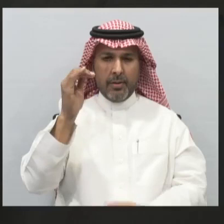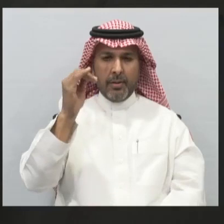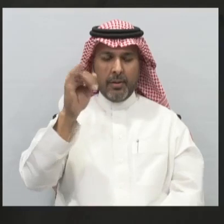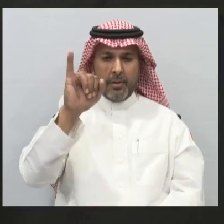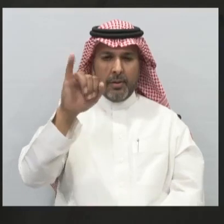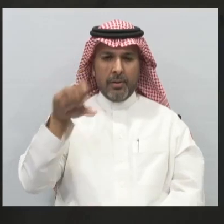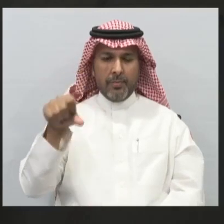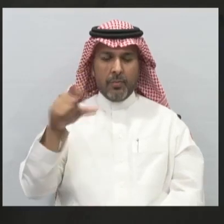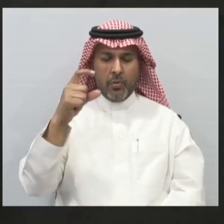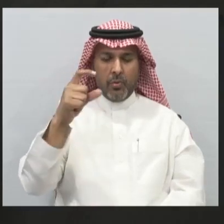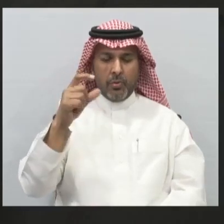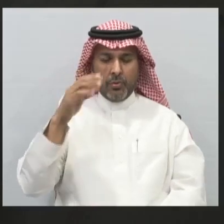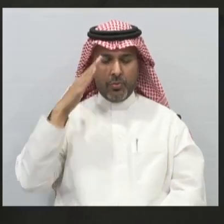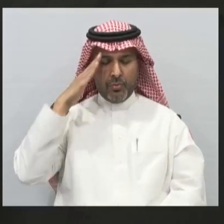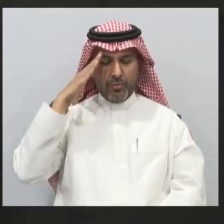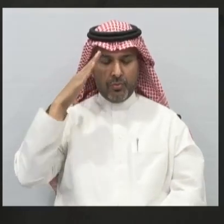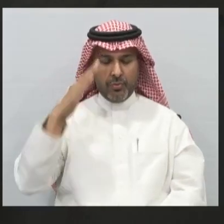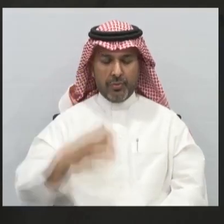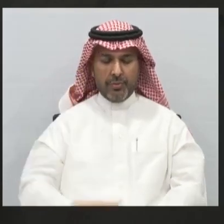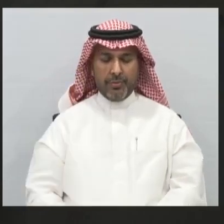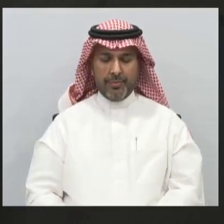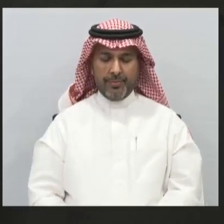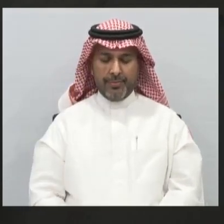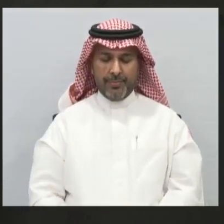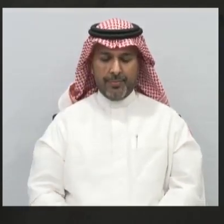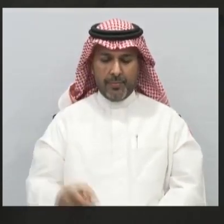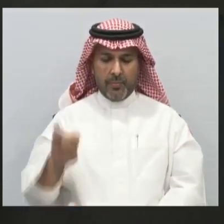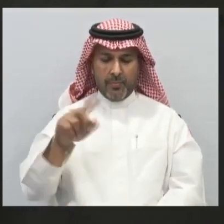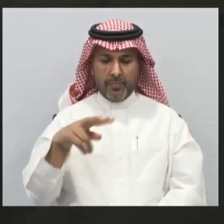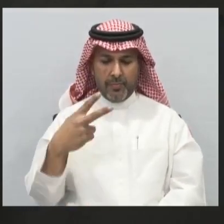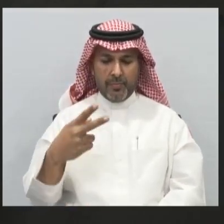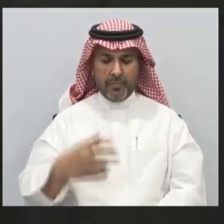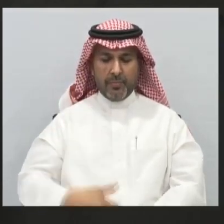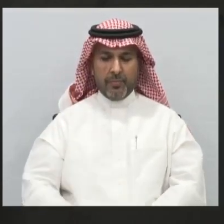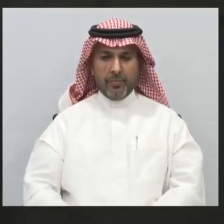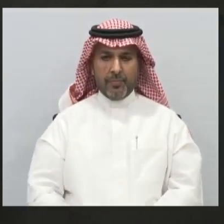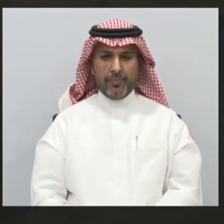لغه الاشاره الاستاذ بدر الحمود دمتم سالمين نستودعكم الله وفي امان الله